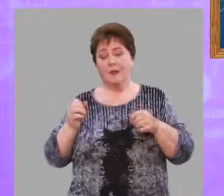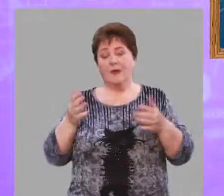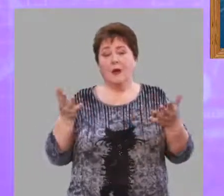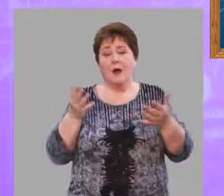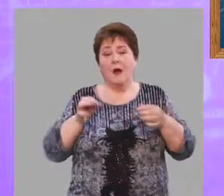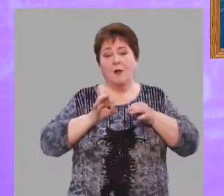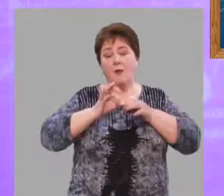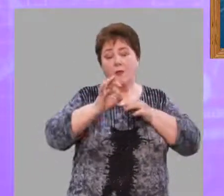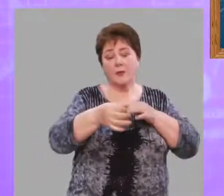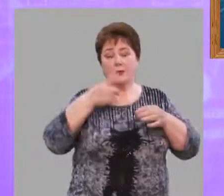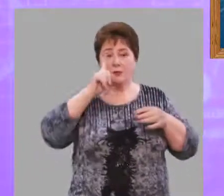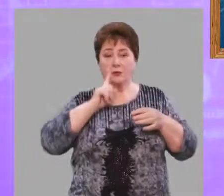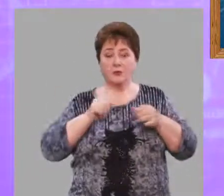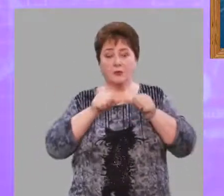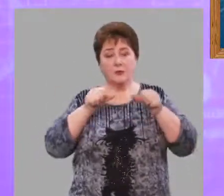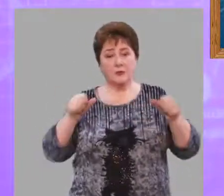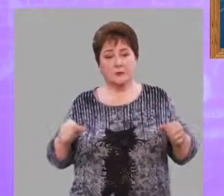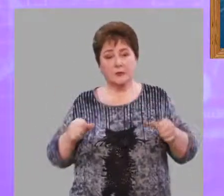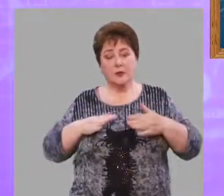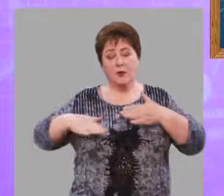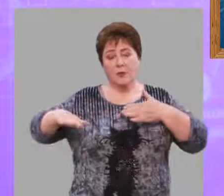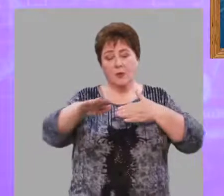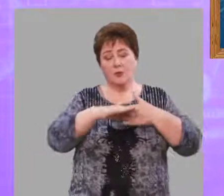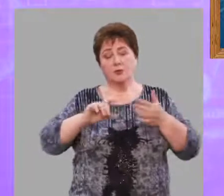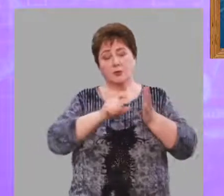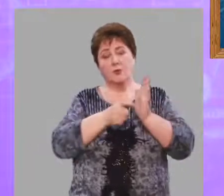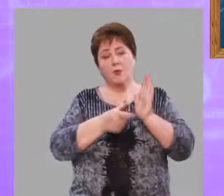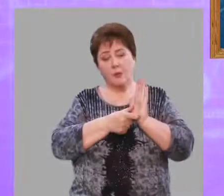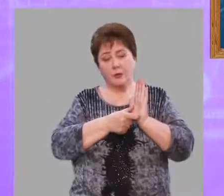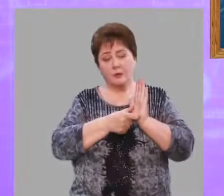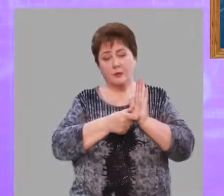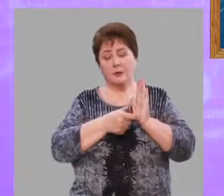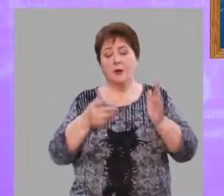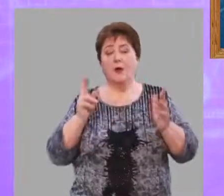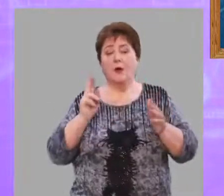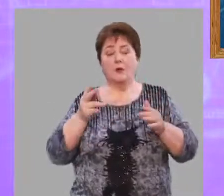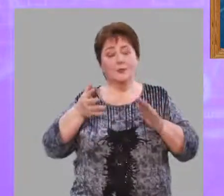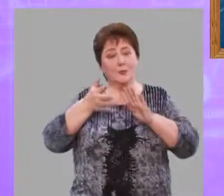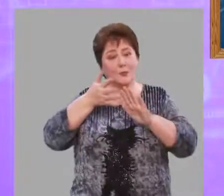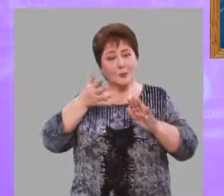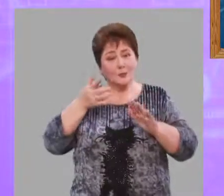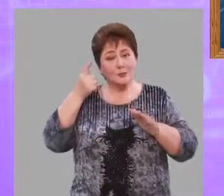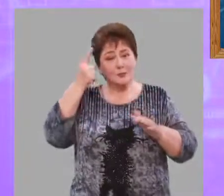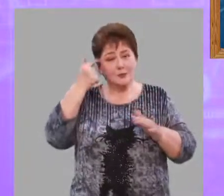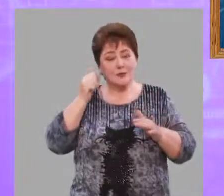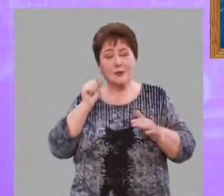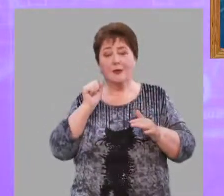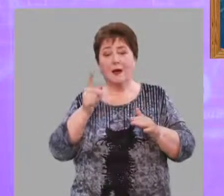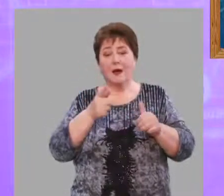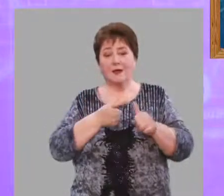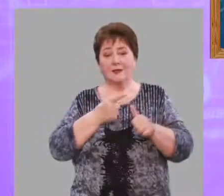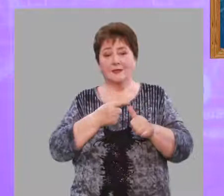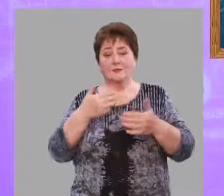Какой меркой удобно измерить площадь комнаты? Кто догадался? Как